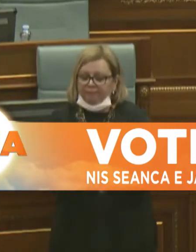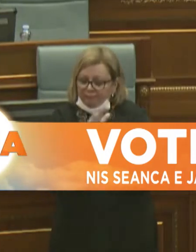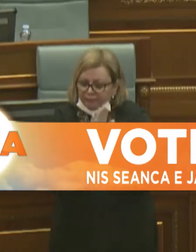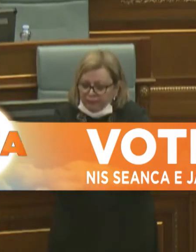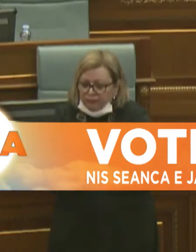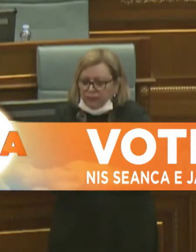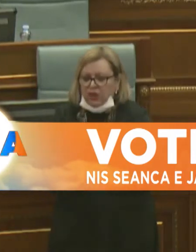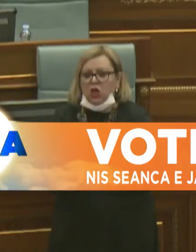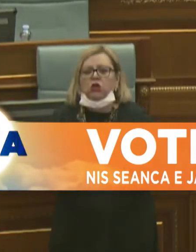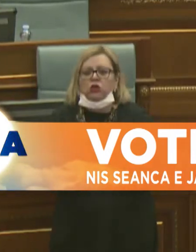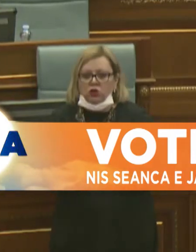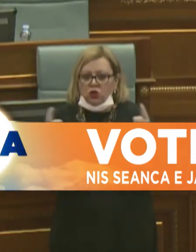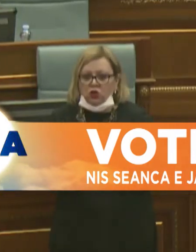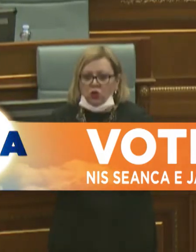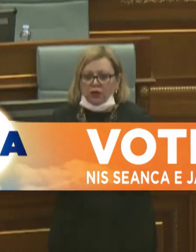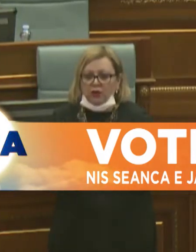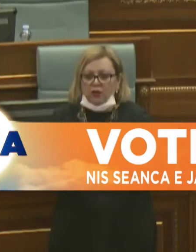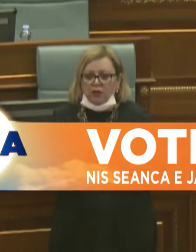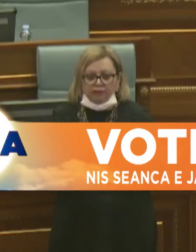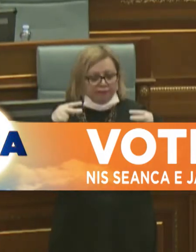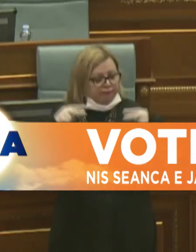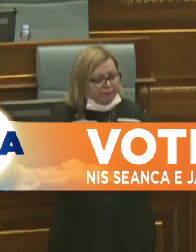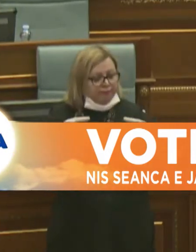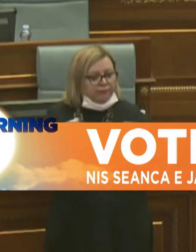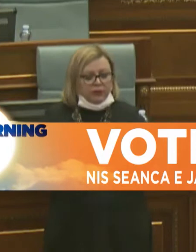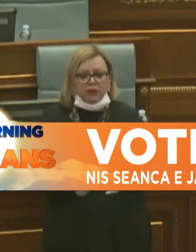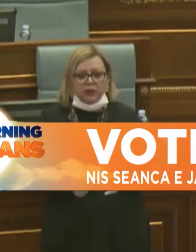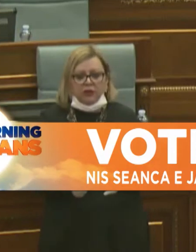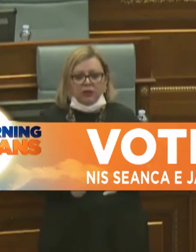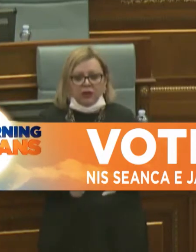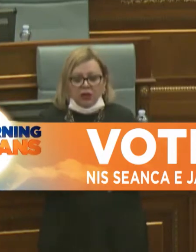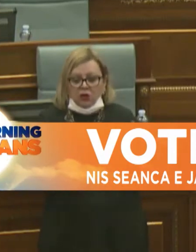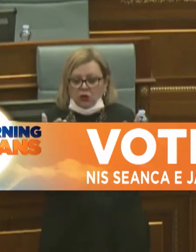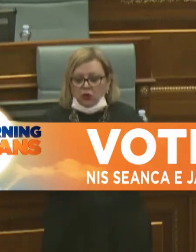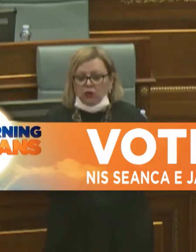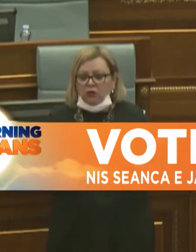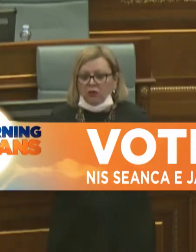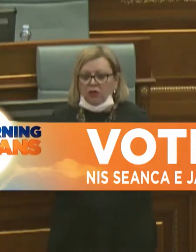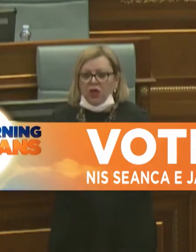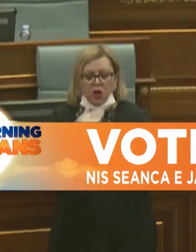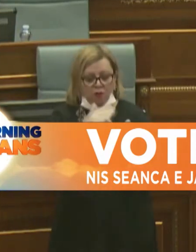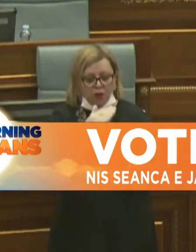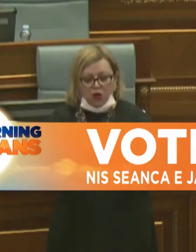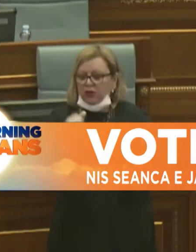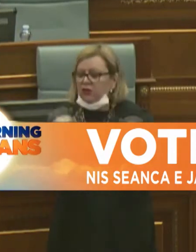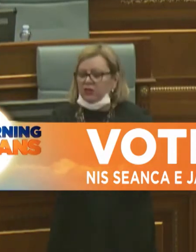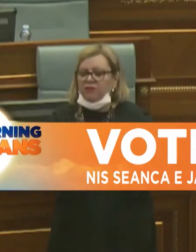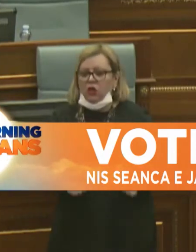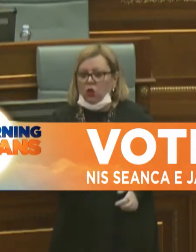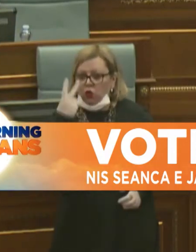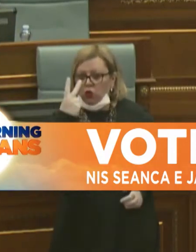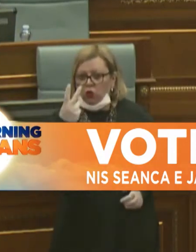nga situata me cilën po përballemi dhe nga këto orientime tona programore, qeveria do të ketë